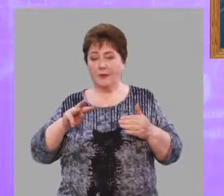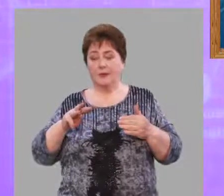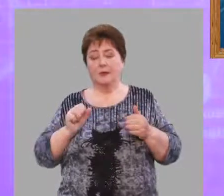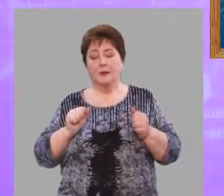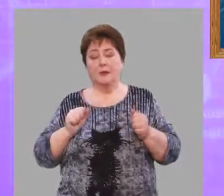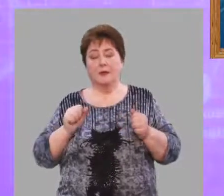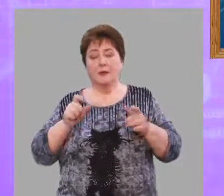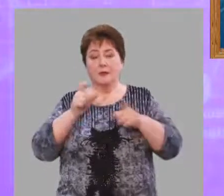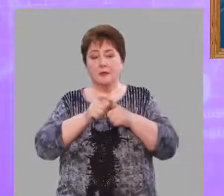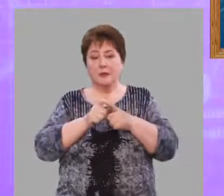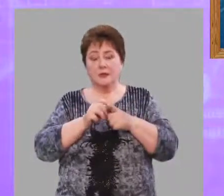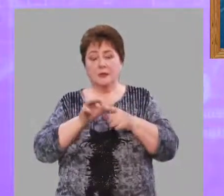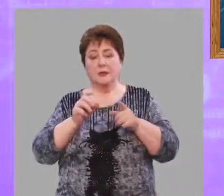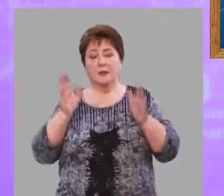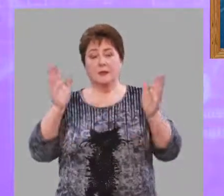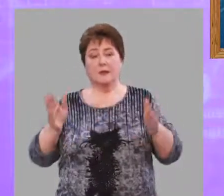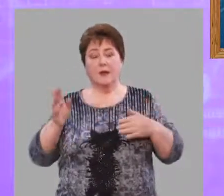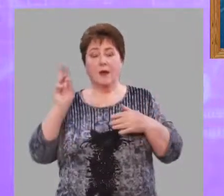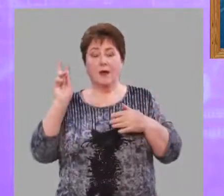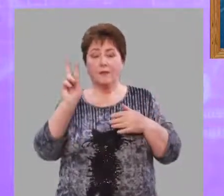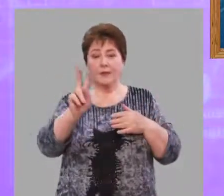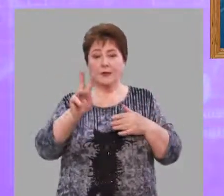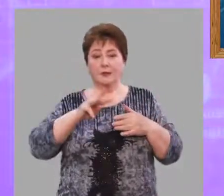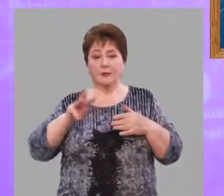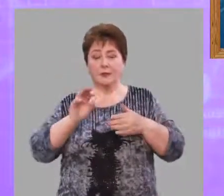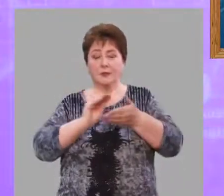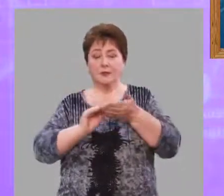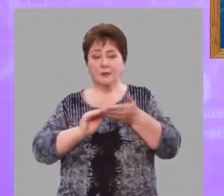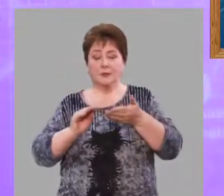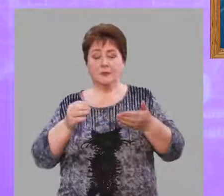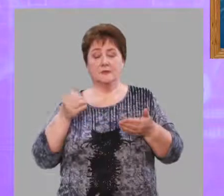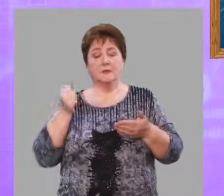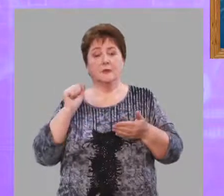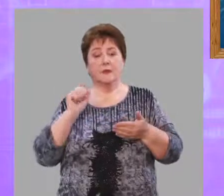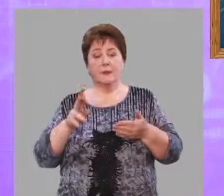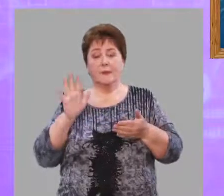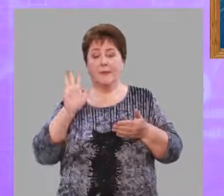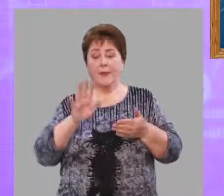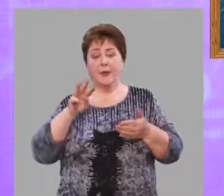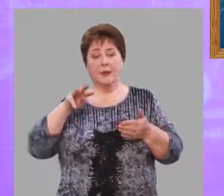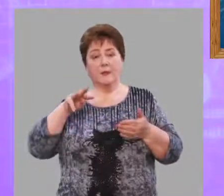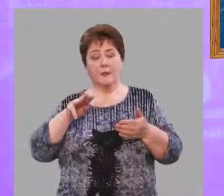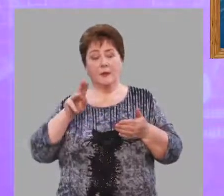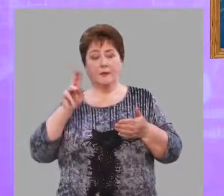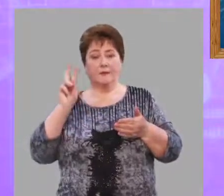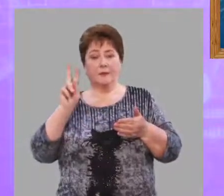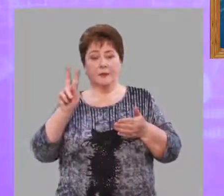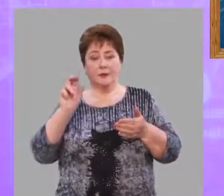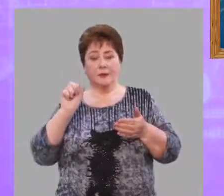Слова «квадратный метр» при числах записывают так. 5 метров